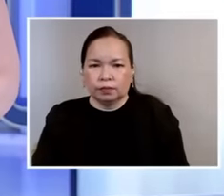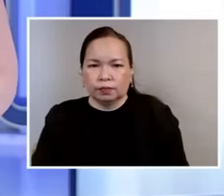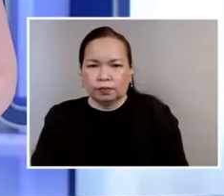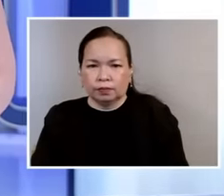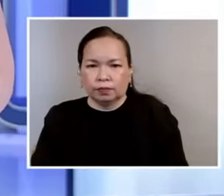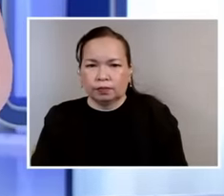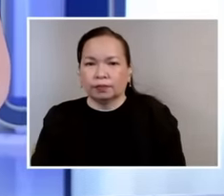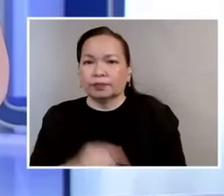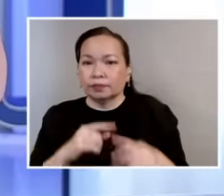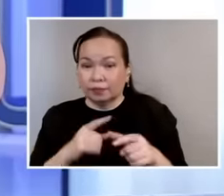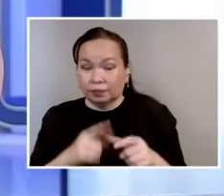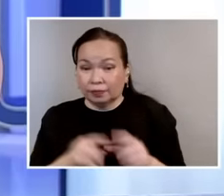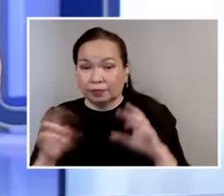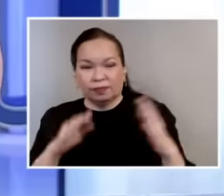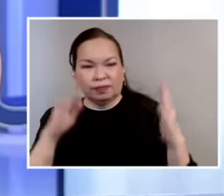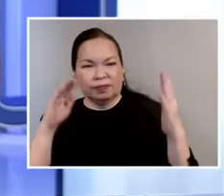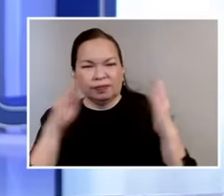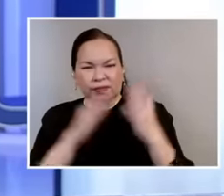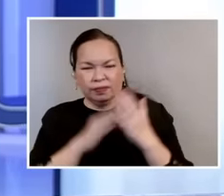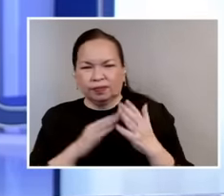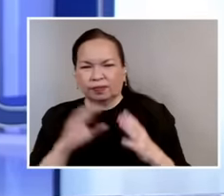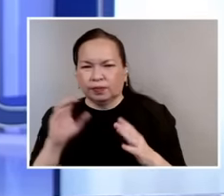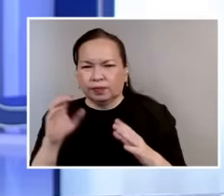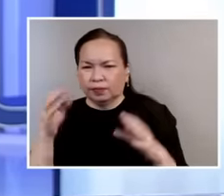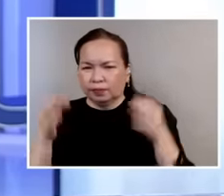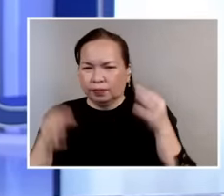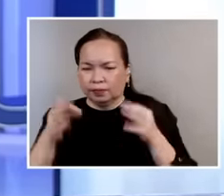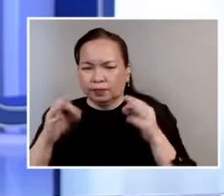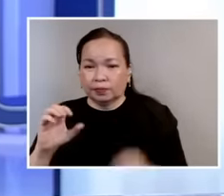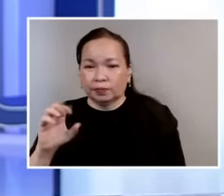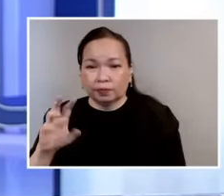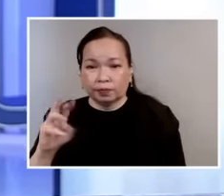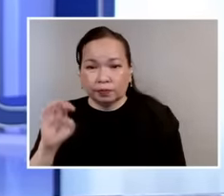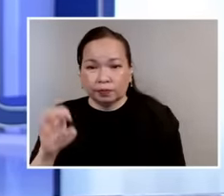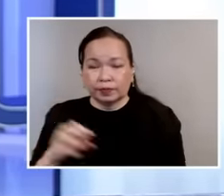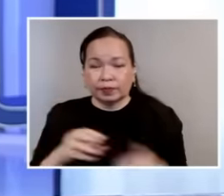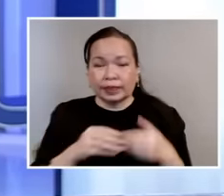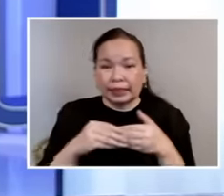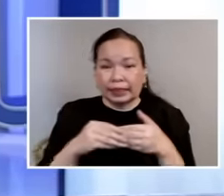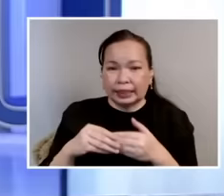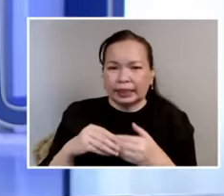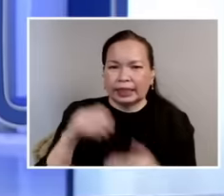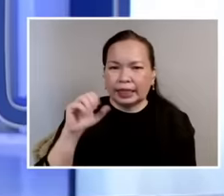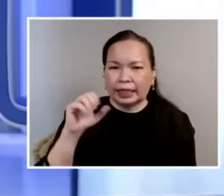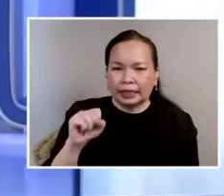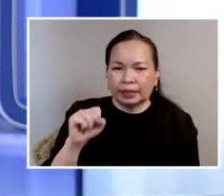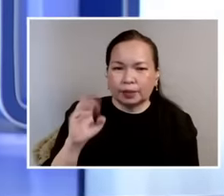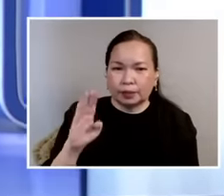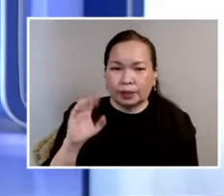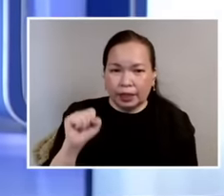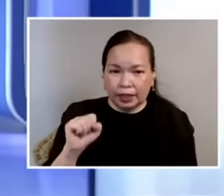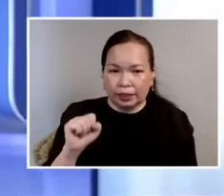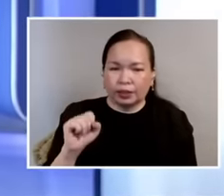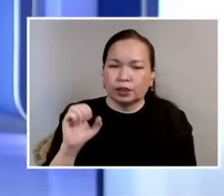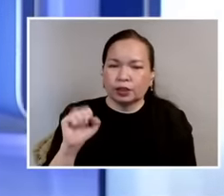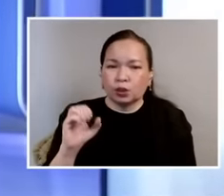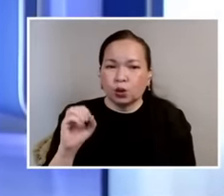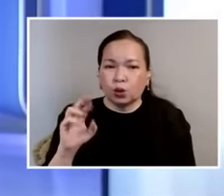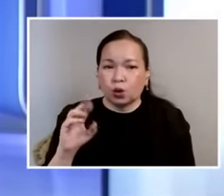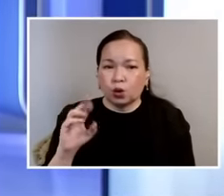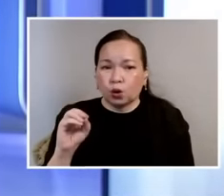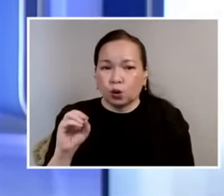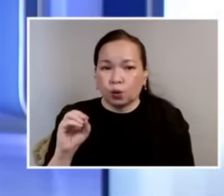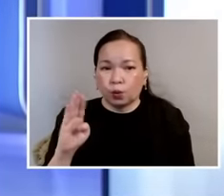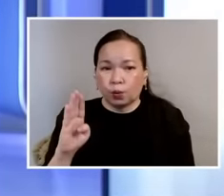Sinampahan na ng mga kasong kriminal ang leader ng Socorro Bayanihan Services Incorporated na si J. Renz